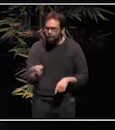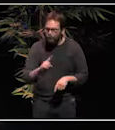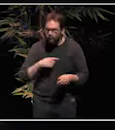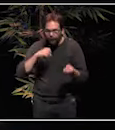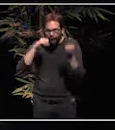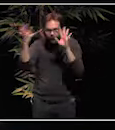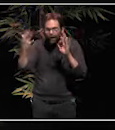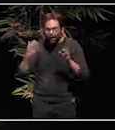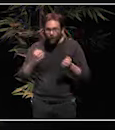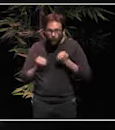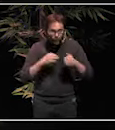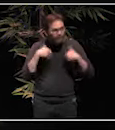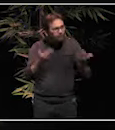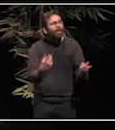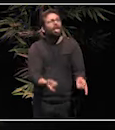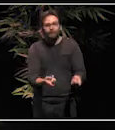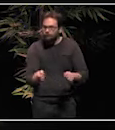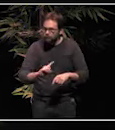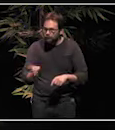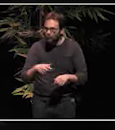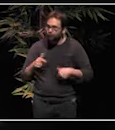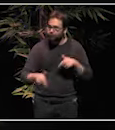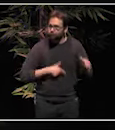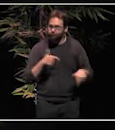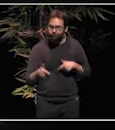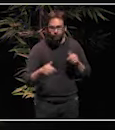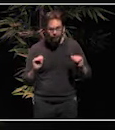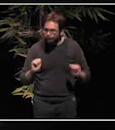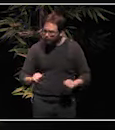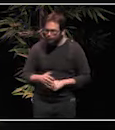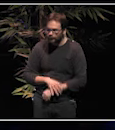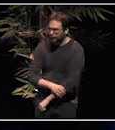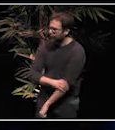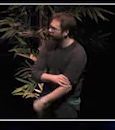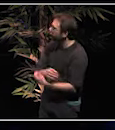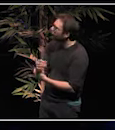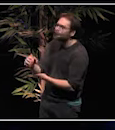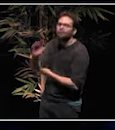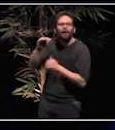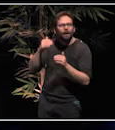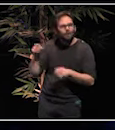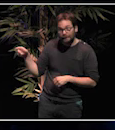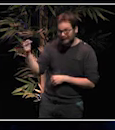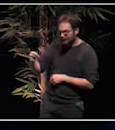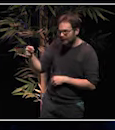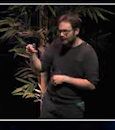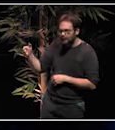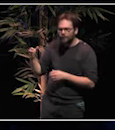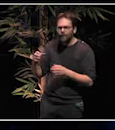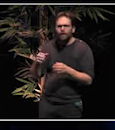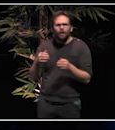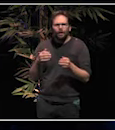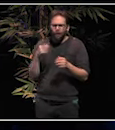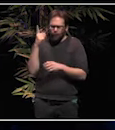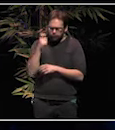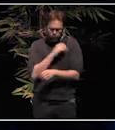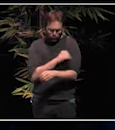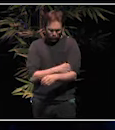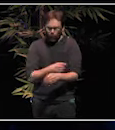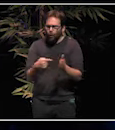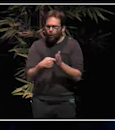imaginé avant la course. Ce qu'il faut quand même dire, que Nathalie, on en parlait tout à l'heure, ne faisait pas de sport avant 2010, hein, quand même.